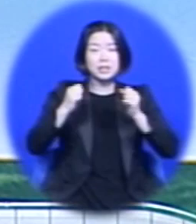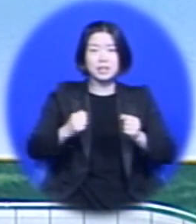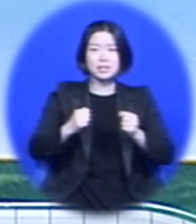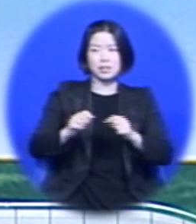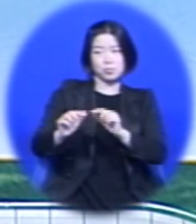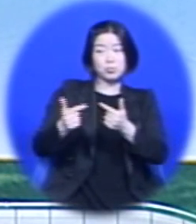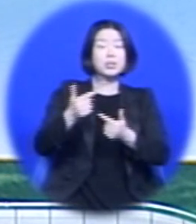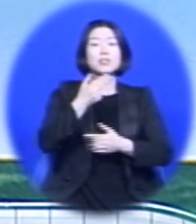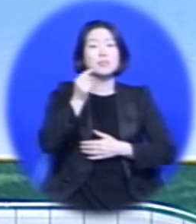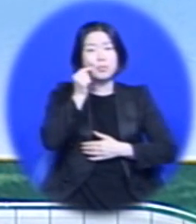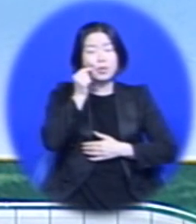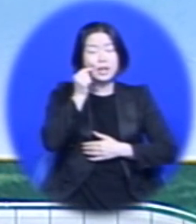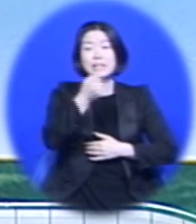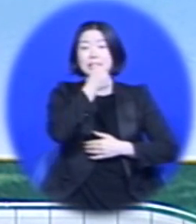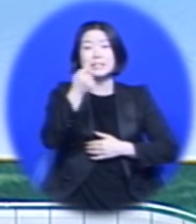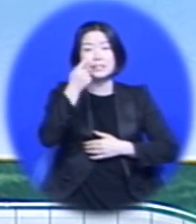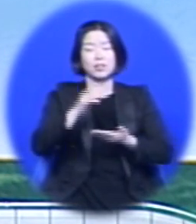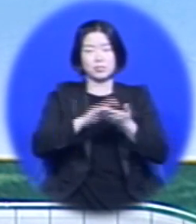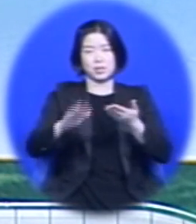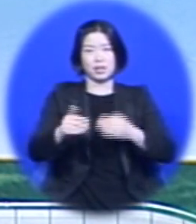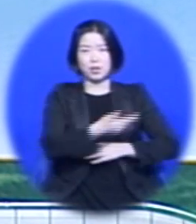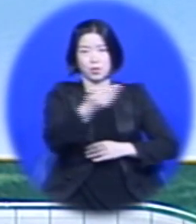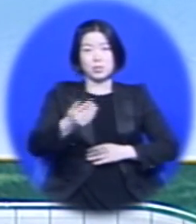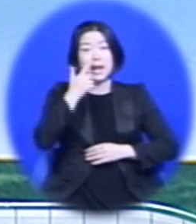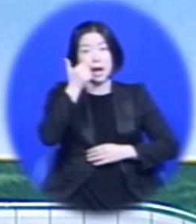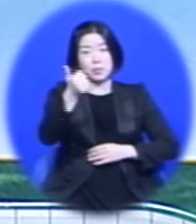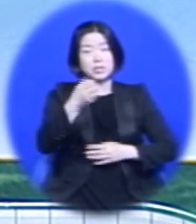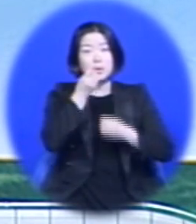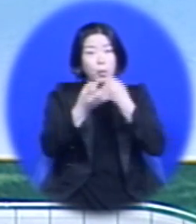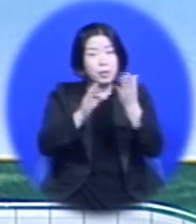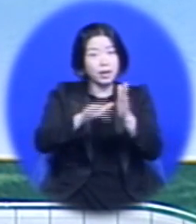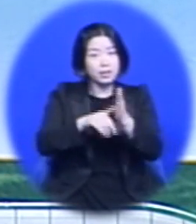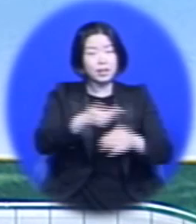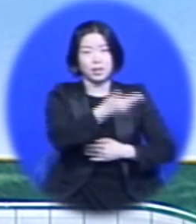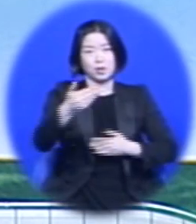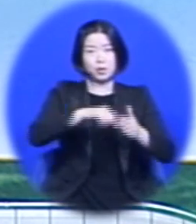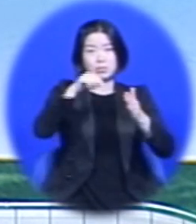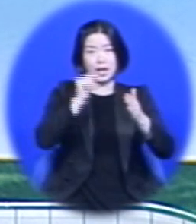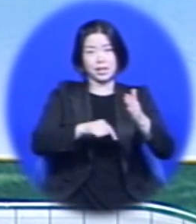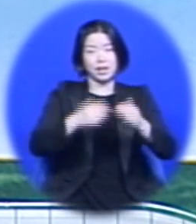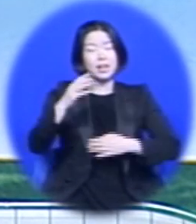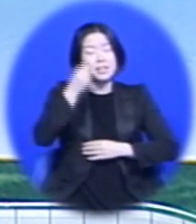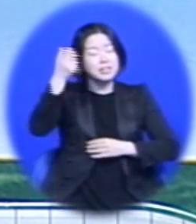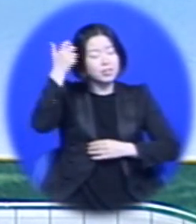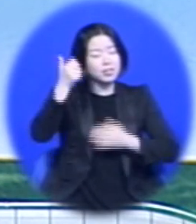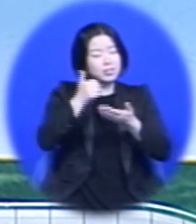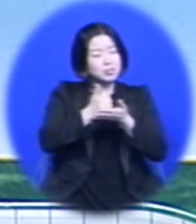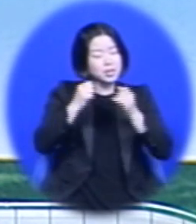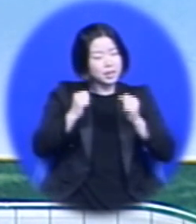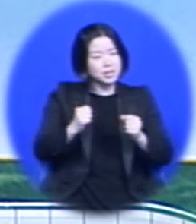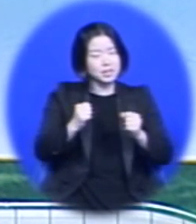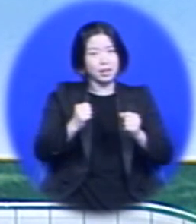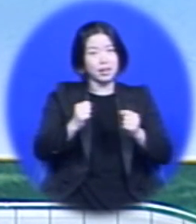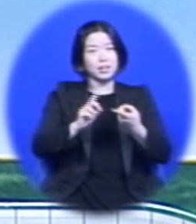증거입니다. 여러분이 아버지라고 고백하는 순간에 여러분 안에 성령님이 계시다는 것에 대한 너무나